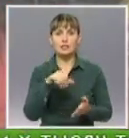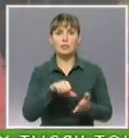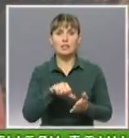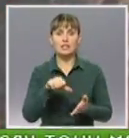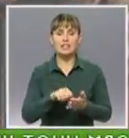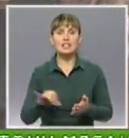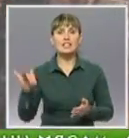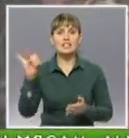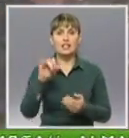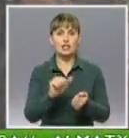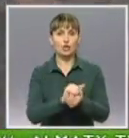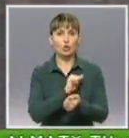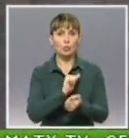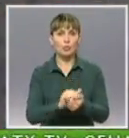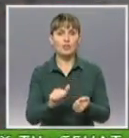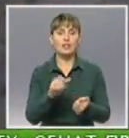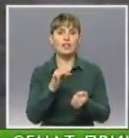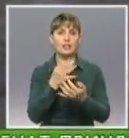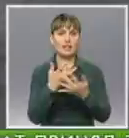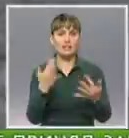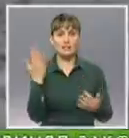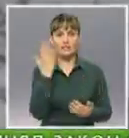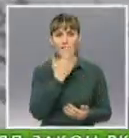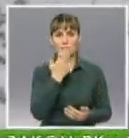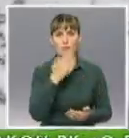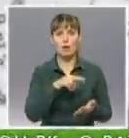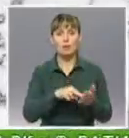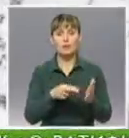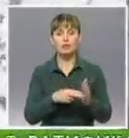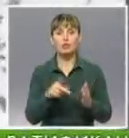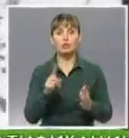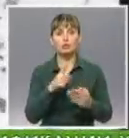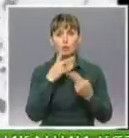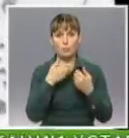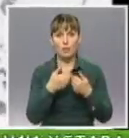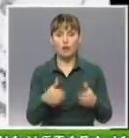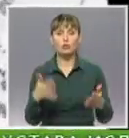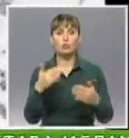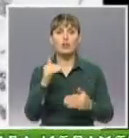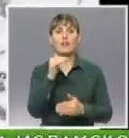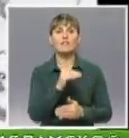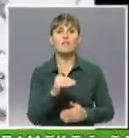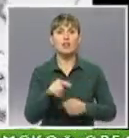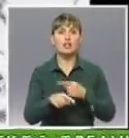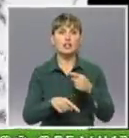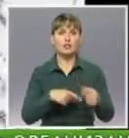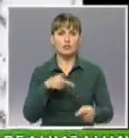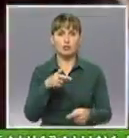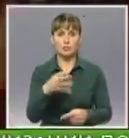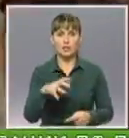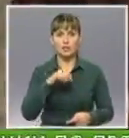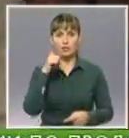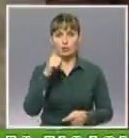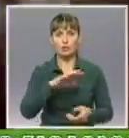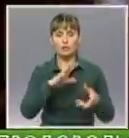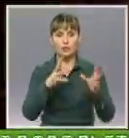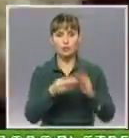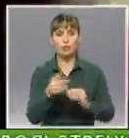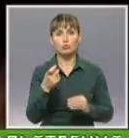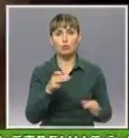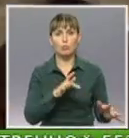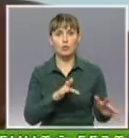представят исторические документальные и анимационные фильмы. Планируется, что они выйдут в прокат уже в феврале следующего года. Всего намечено